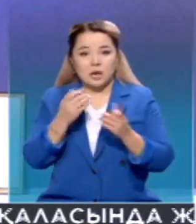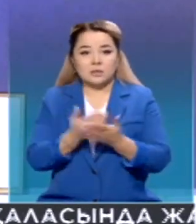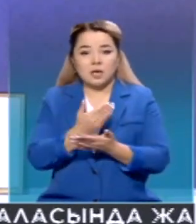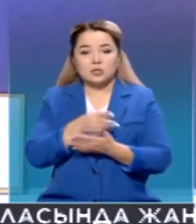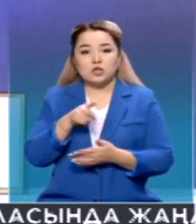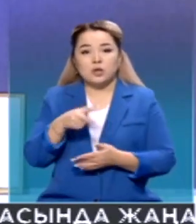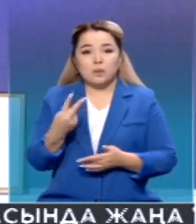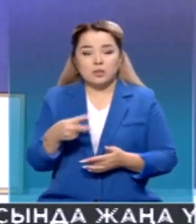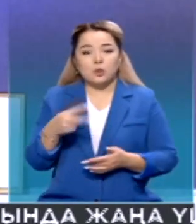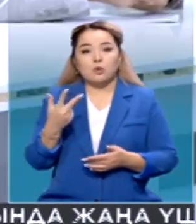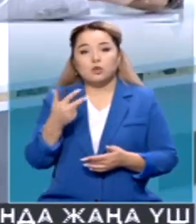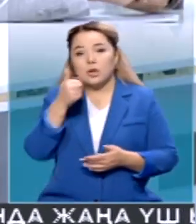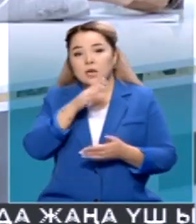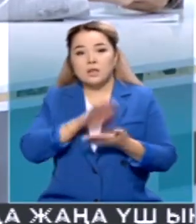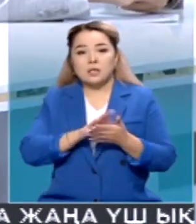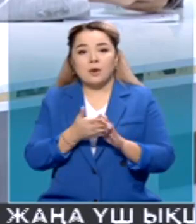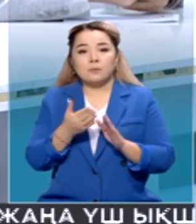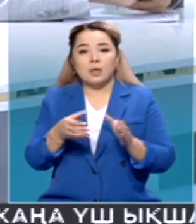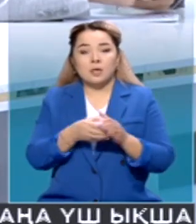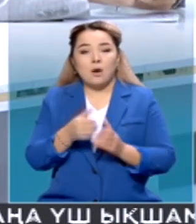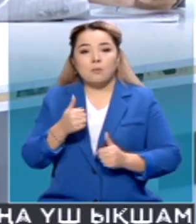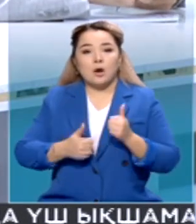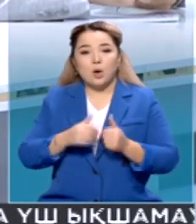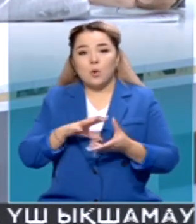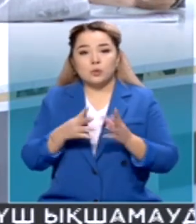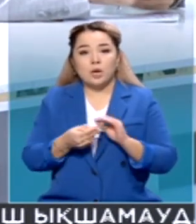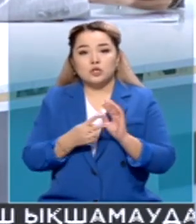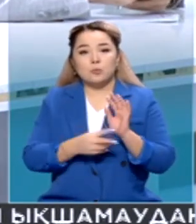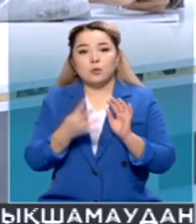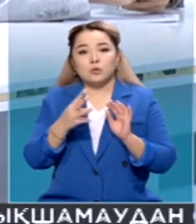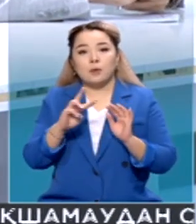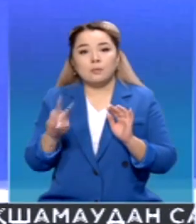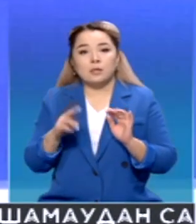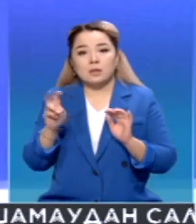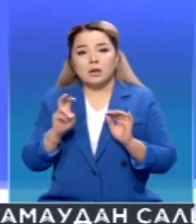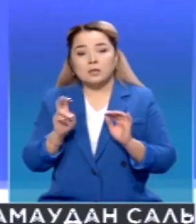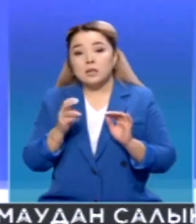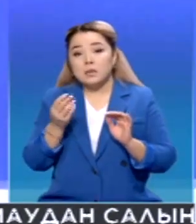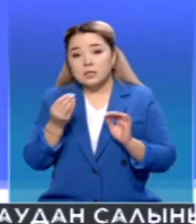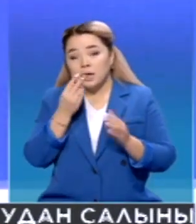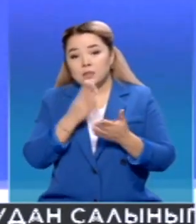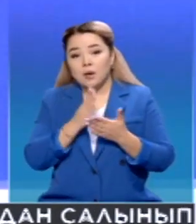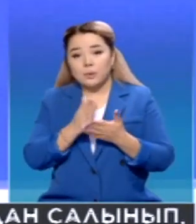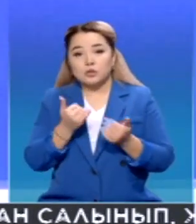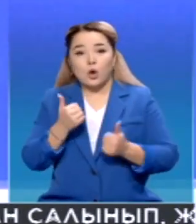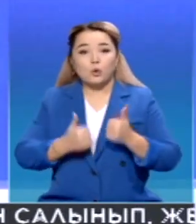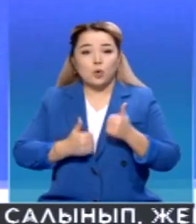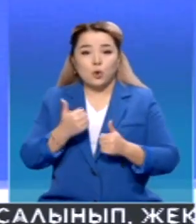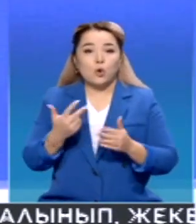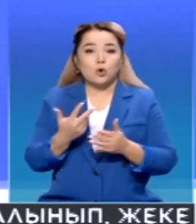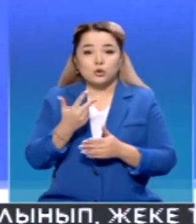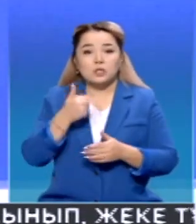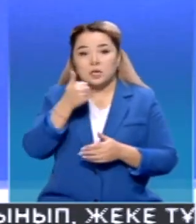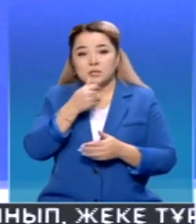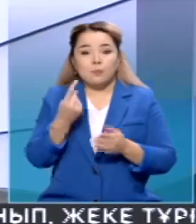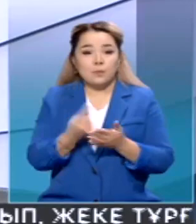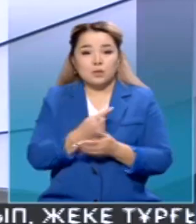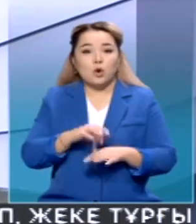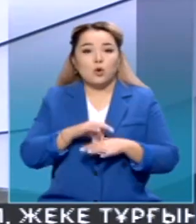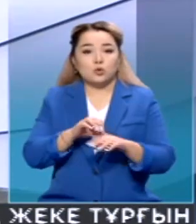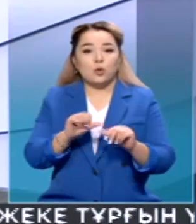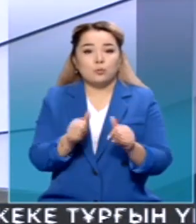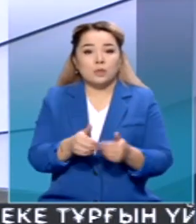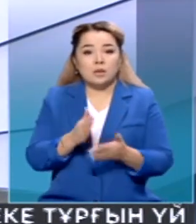2022-2023 жылдарды қамтитын байқаудың жалпы жүлде қоры 74 миллиард теңге. Бұрын бұл конкурстар 3 жылда бір рет өтсе, енді жыл сайын